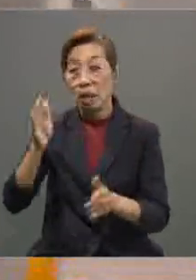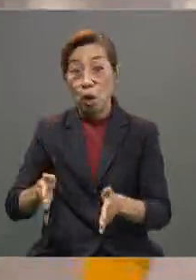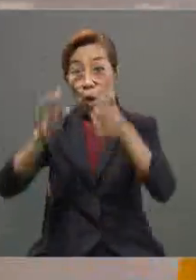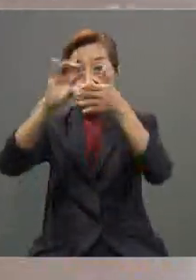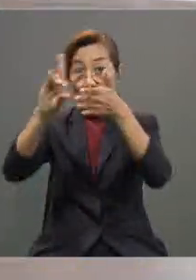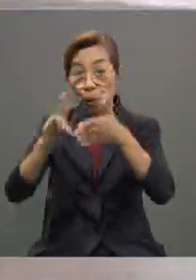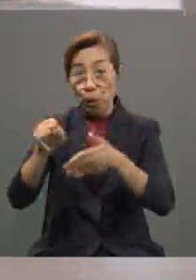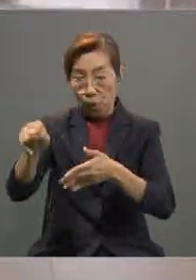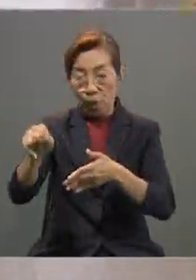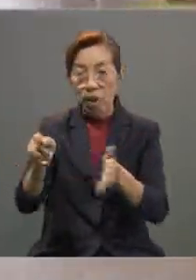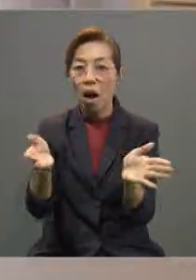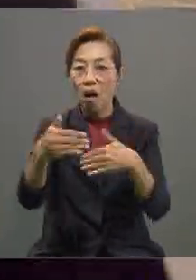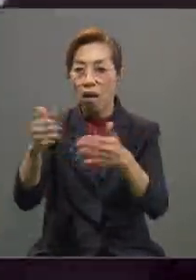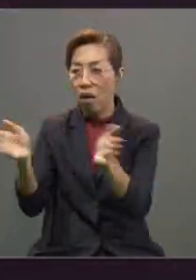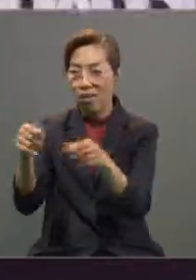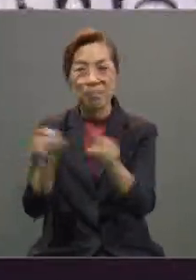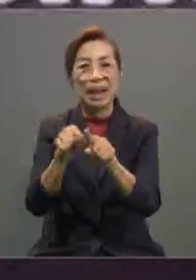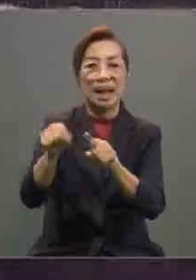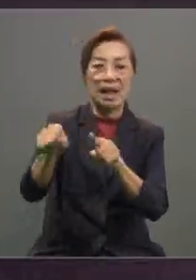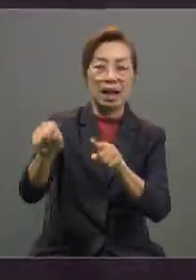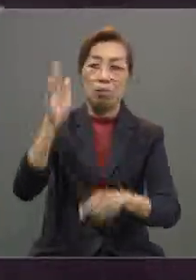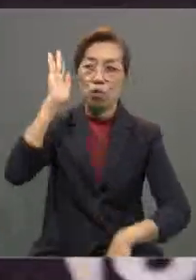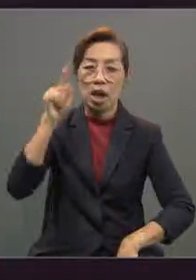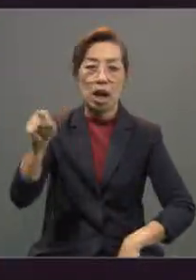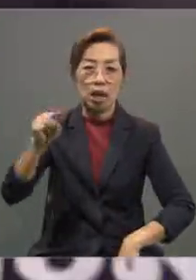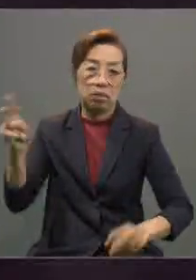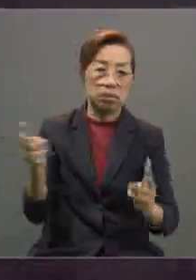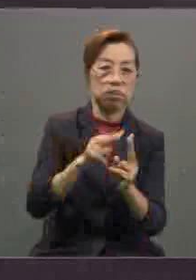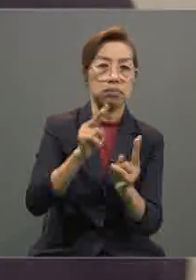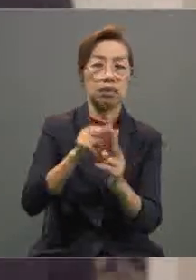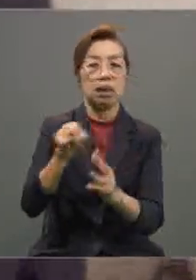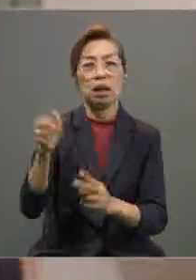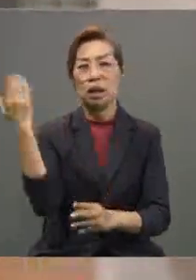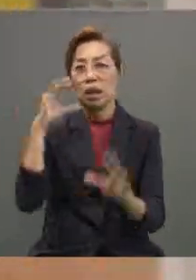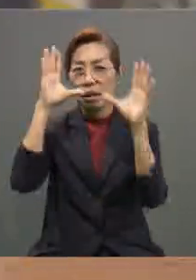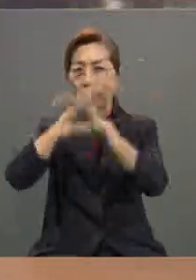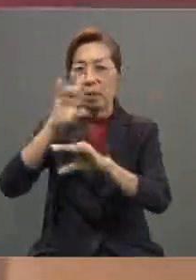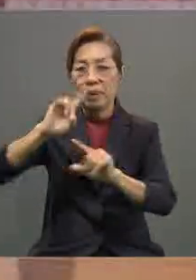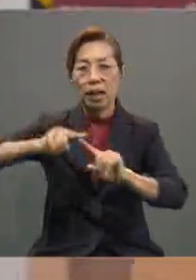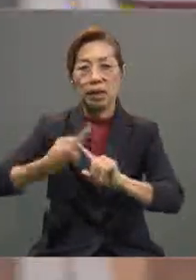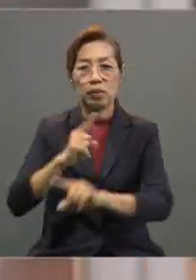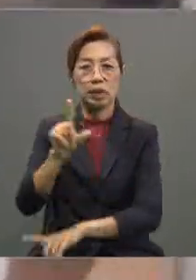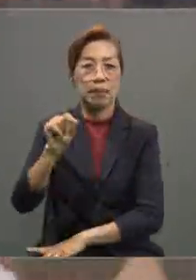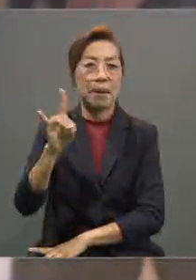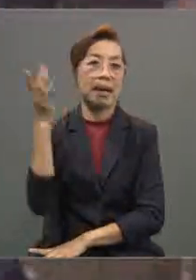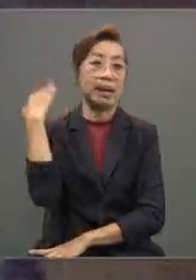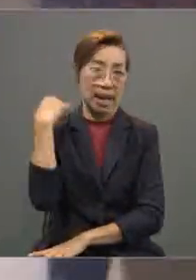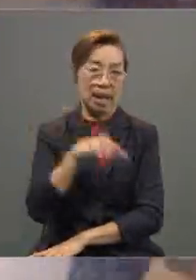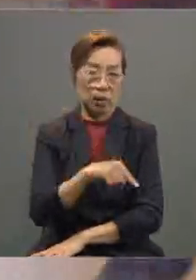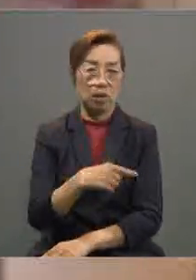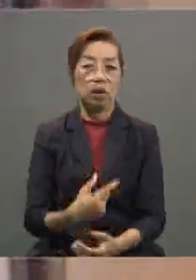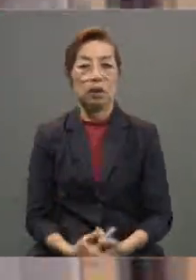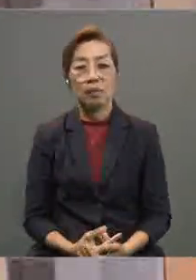คอนโดมิเนียมเดียวกันกระทำอนาจารย์เหตุการณ์เกิดช่วง 20:00นของวันที่ 28มกราคมที่ผ่านมานะ